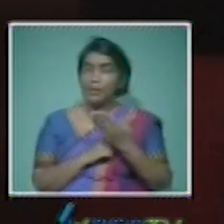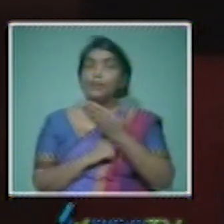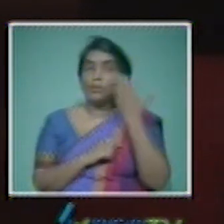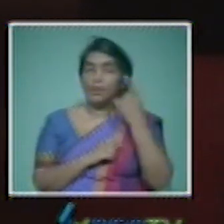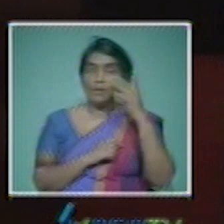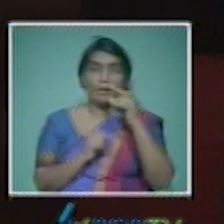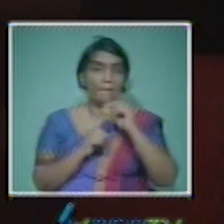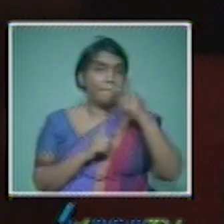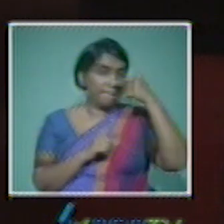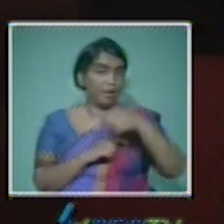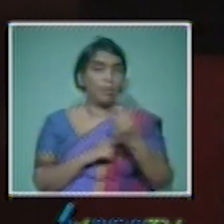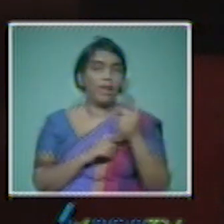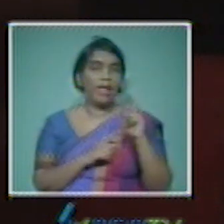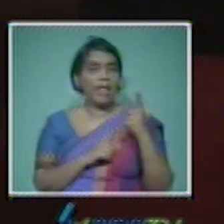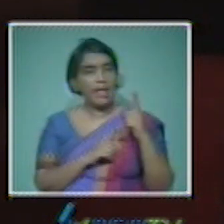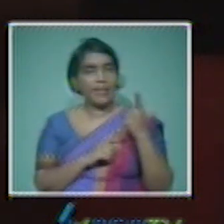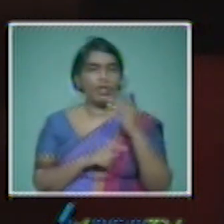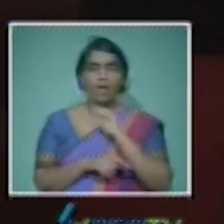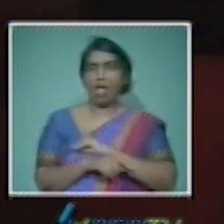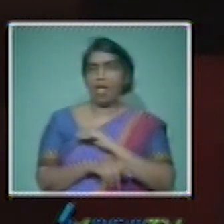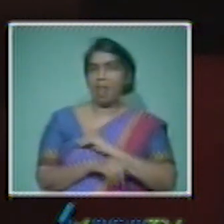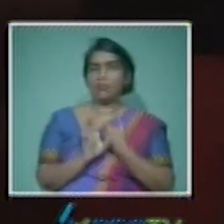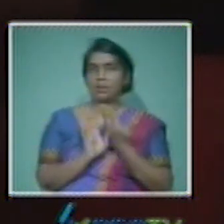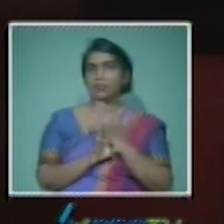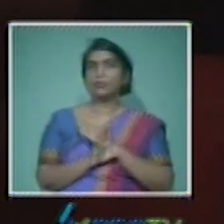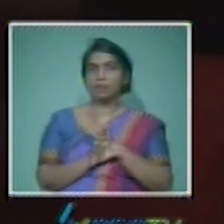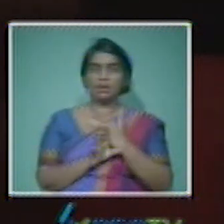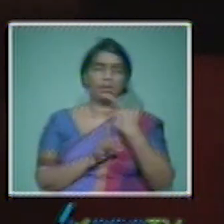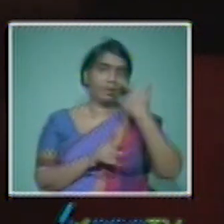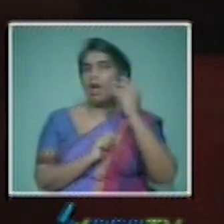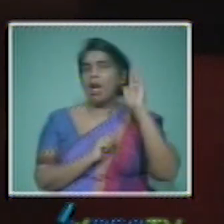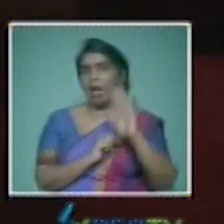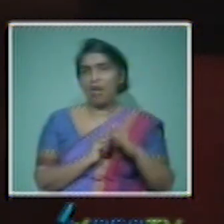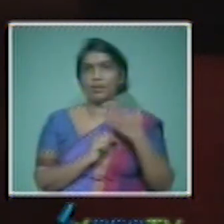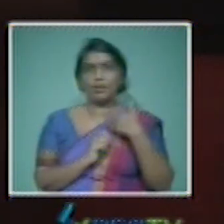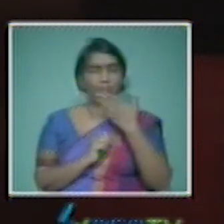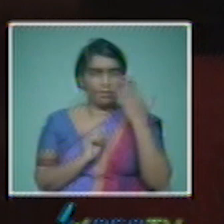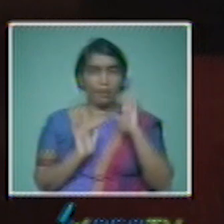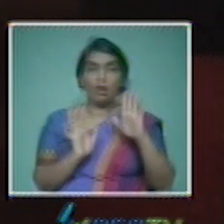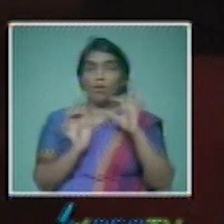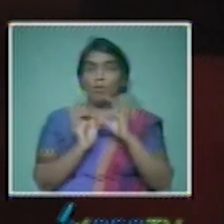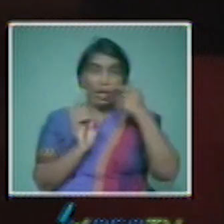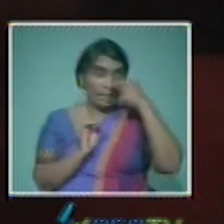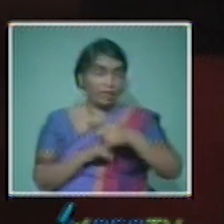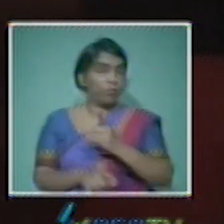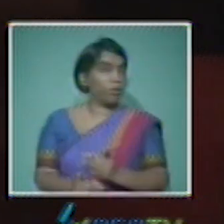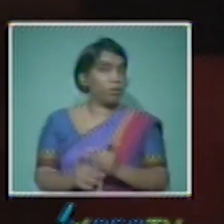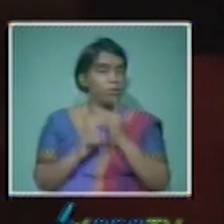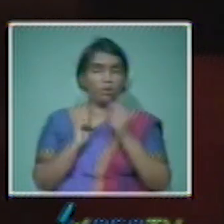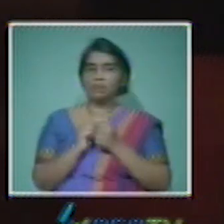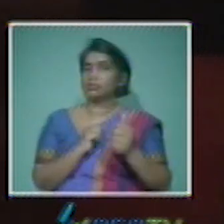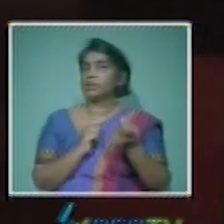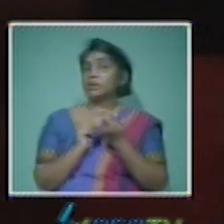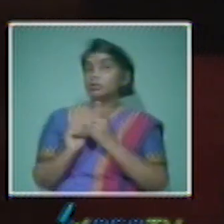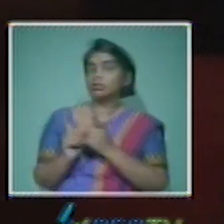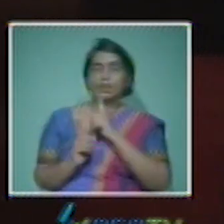උනේ පෙට්‍රල් වල අපිට රුපියල් 70ක පමණ ලාභයක් තිබුණා පහුගිය කාලේ පෙට්‍රල් ආනයනය කිරීම තුලින් නමුත් අපිට බොර තෙල් මතම පමණක් අපේ ඉන්ධන මිල